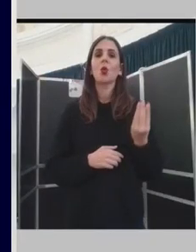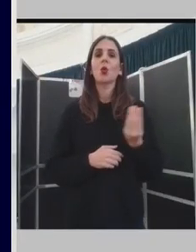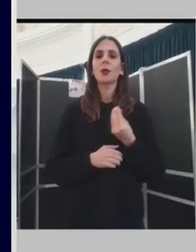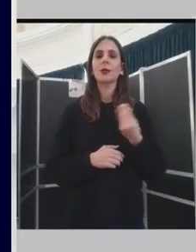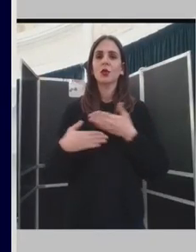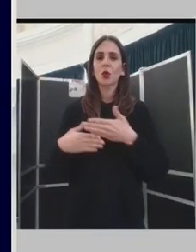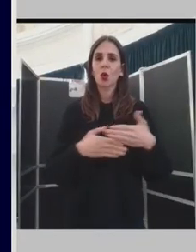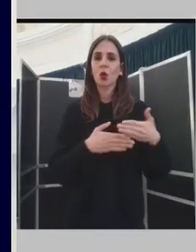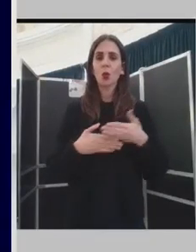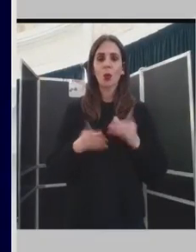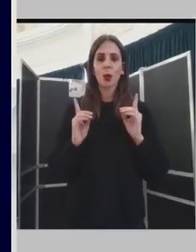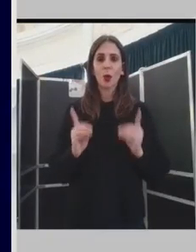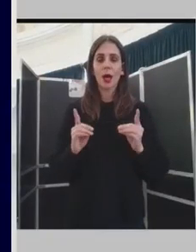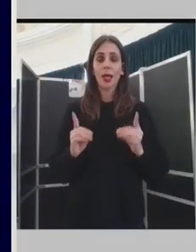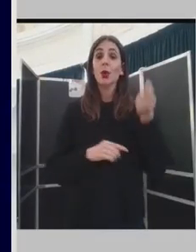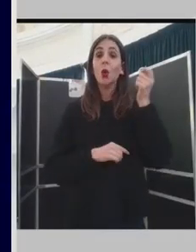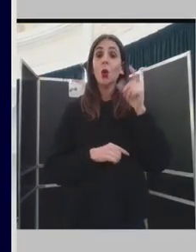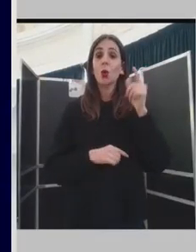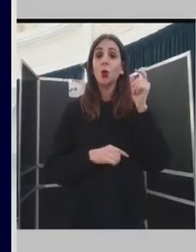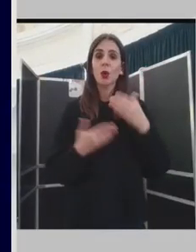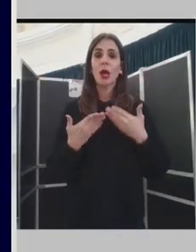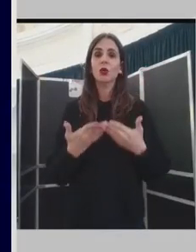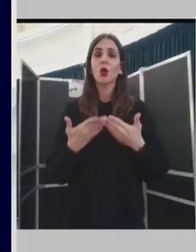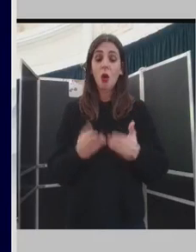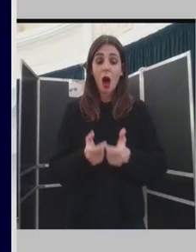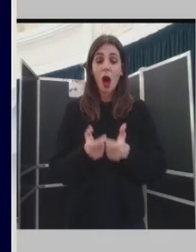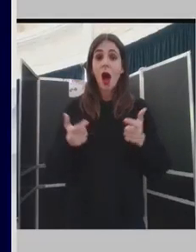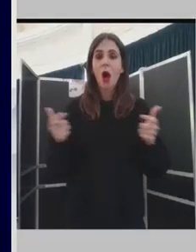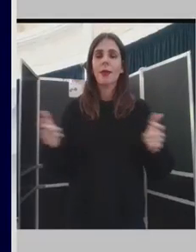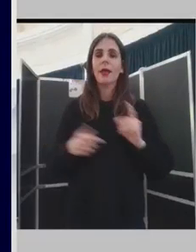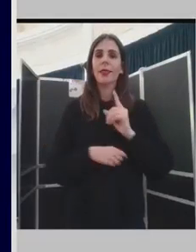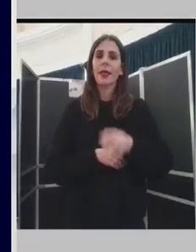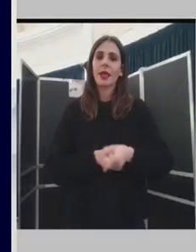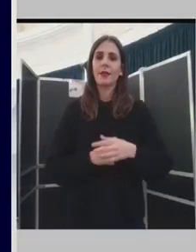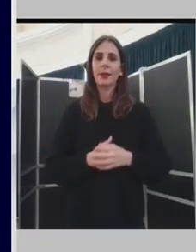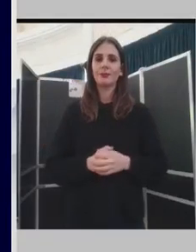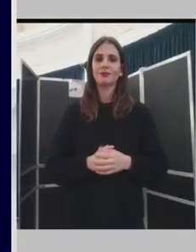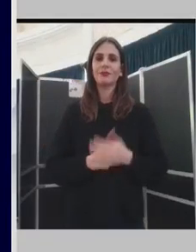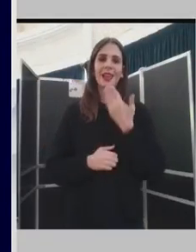deve alimentare la cultura del soccorso, ed è per questo che siamo qui. Grazie mille.